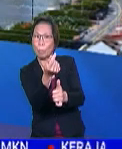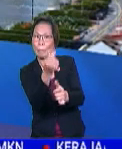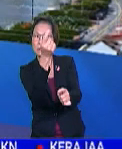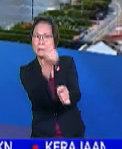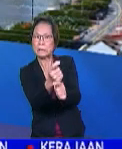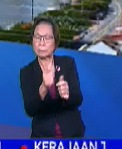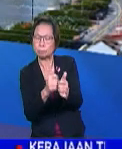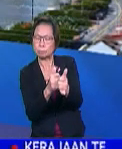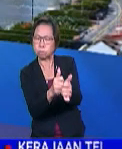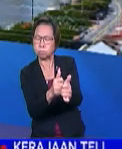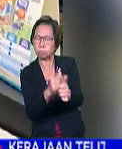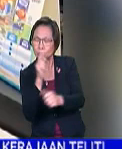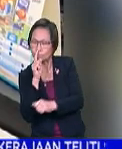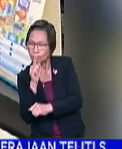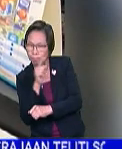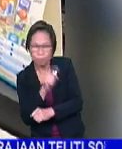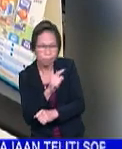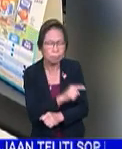ditetapkan.